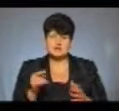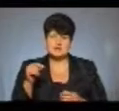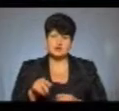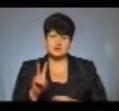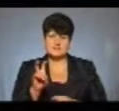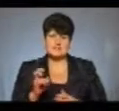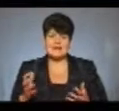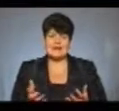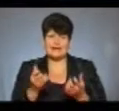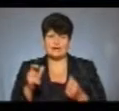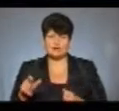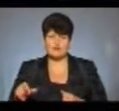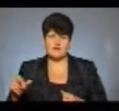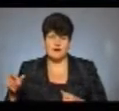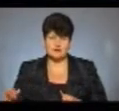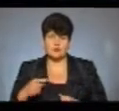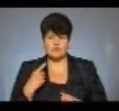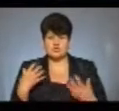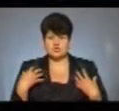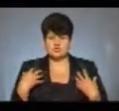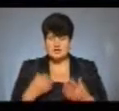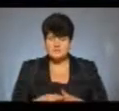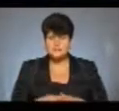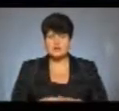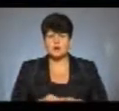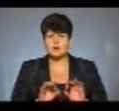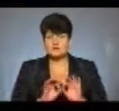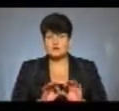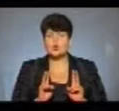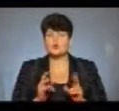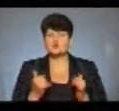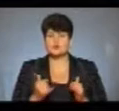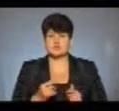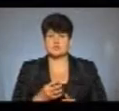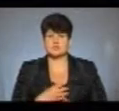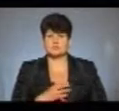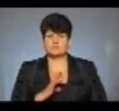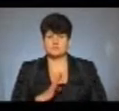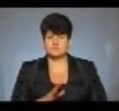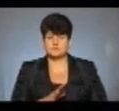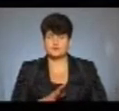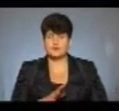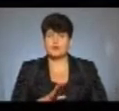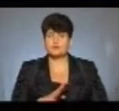1200 рятувальників, каже начальник обласної служби Віктор Маслей. Розповідає, кого сьогодні нагороджували. Були нагороджені, відзначені